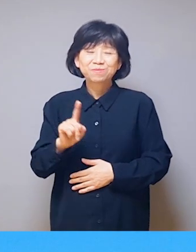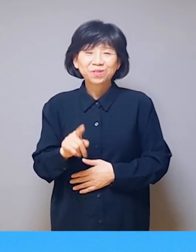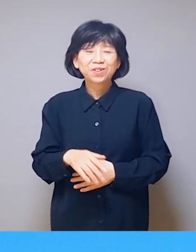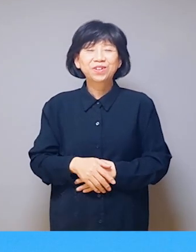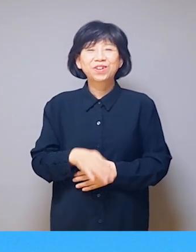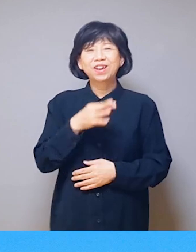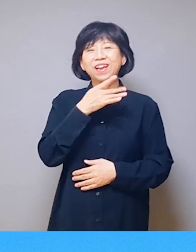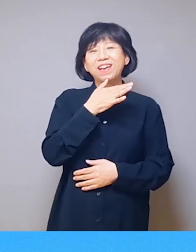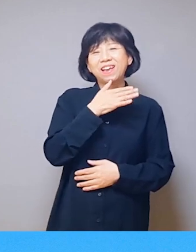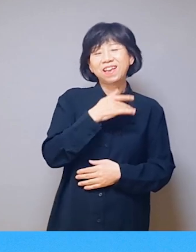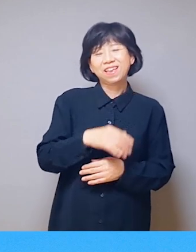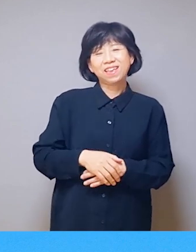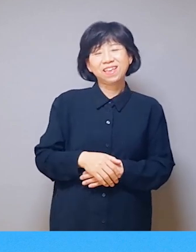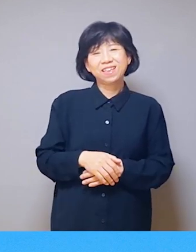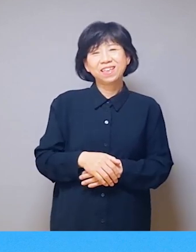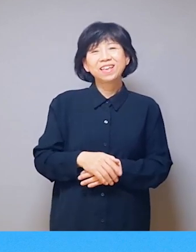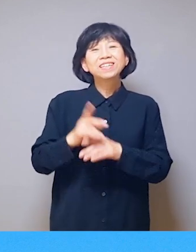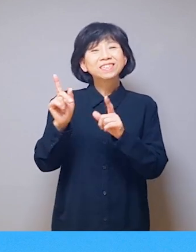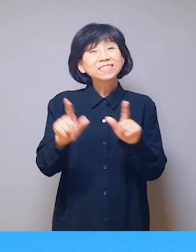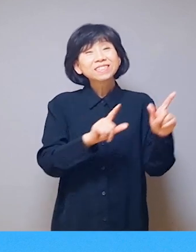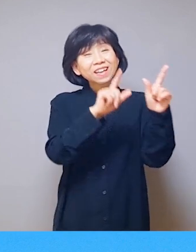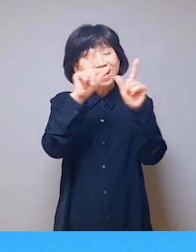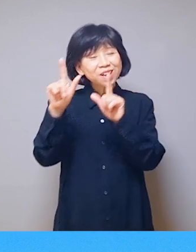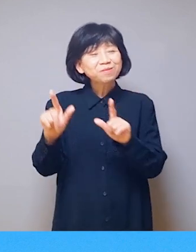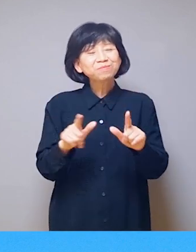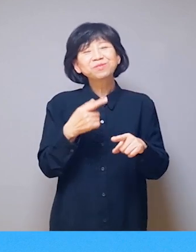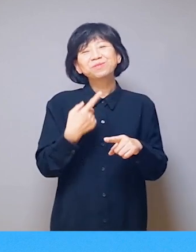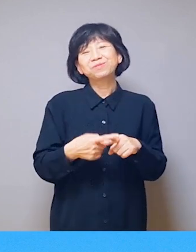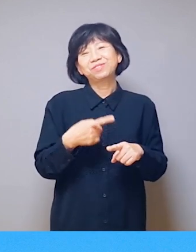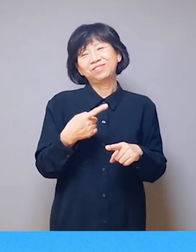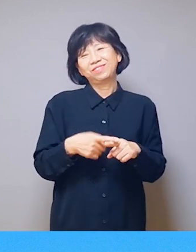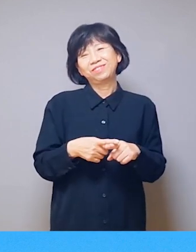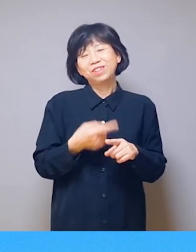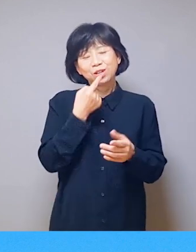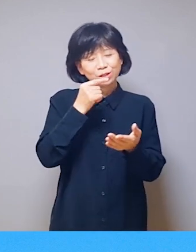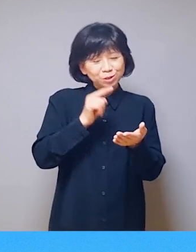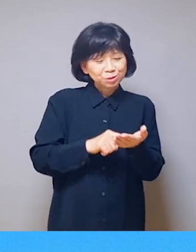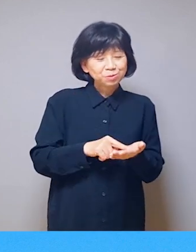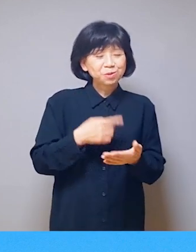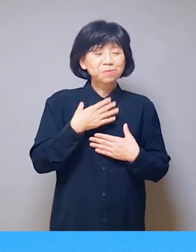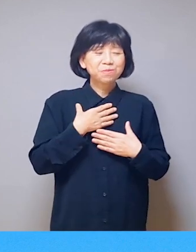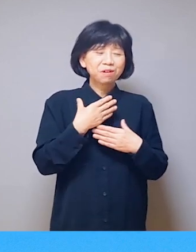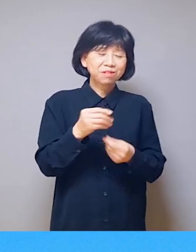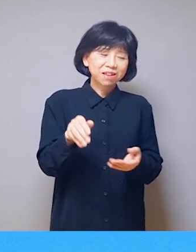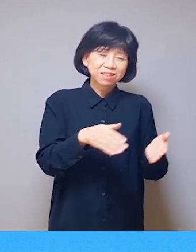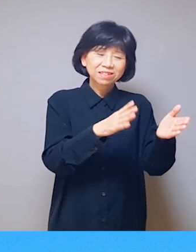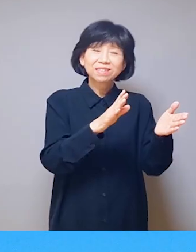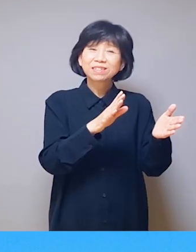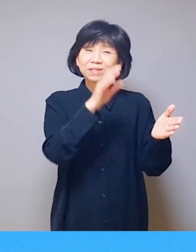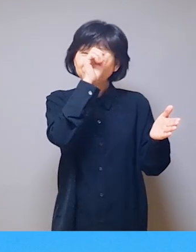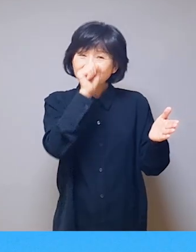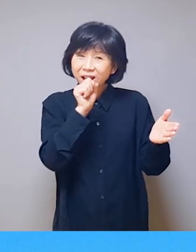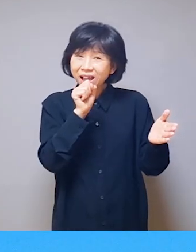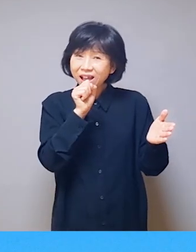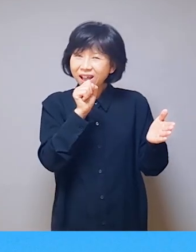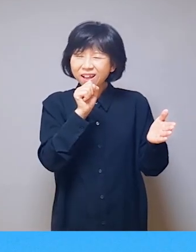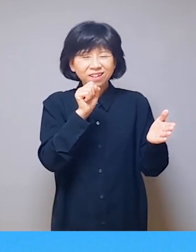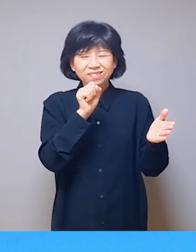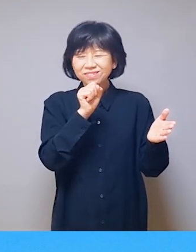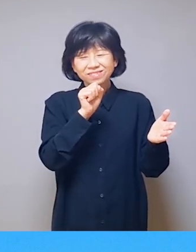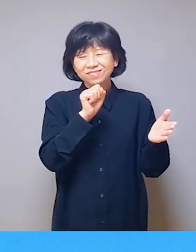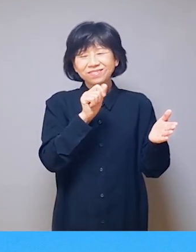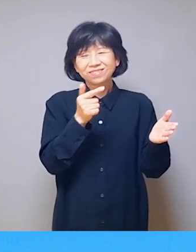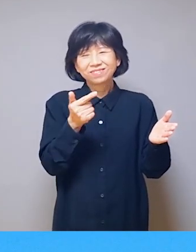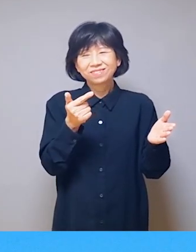그렇구나. 우리의 인생길도 쉽고 편안한 길만이 좋은 길이 아니고 고난의